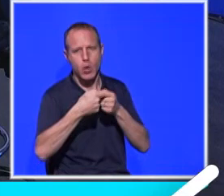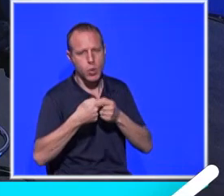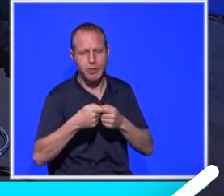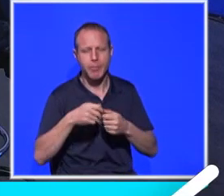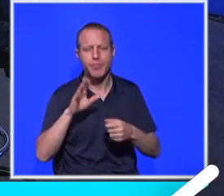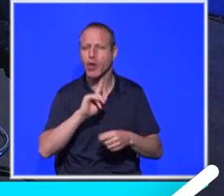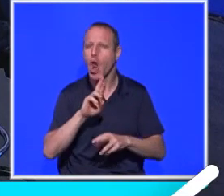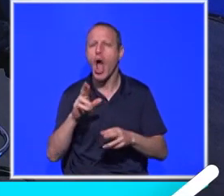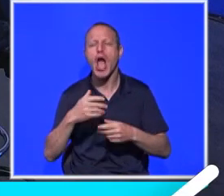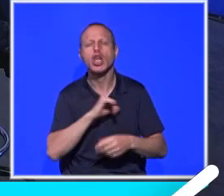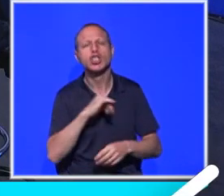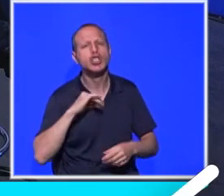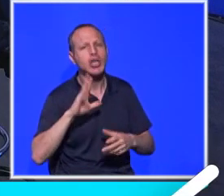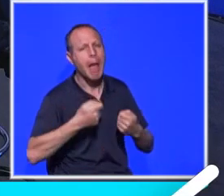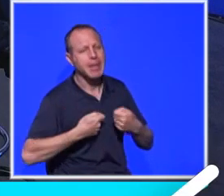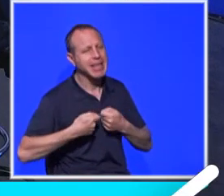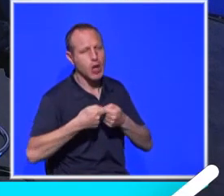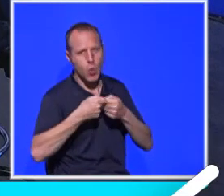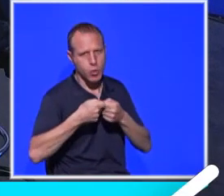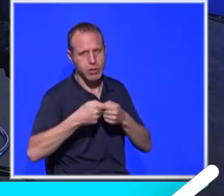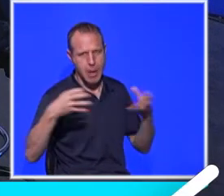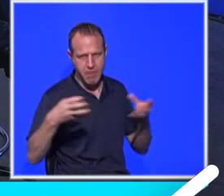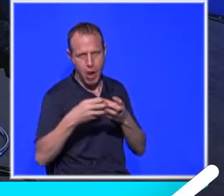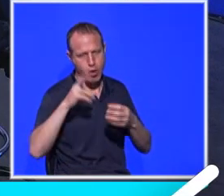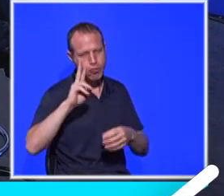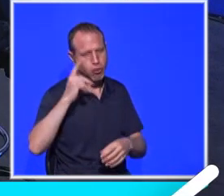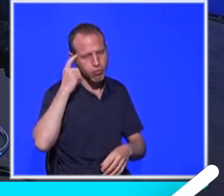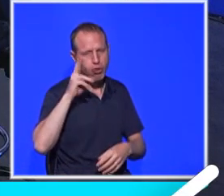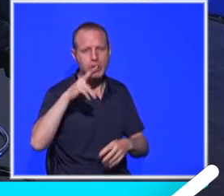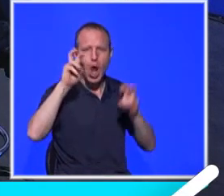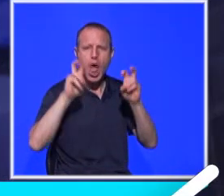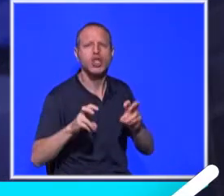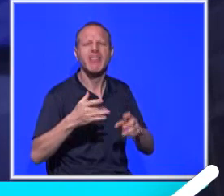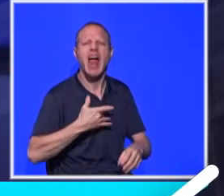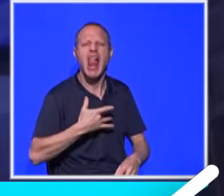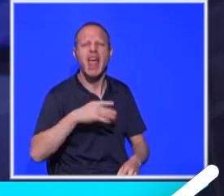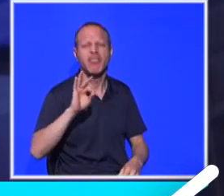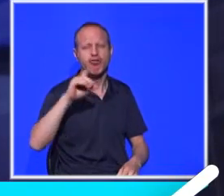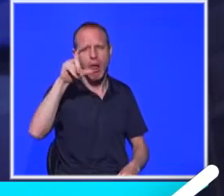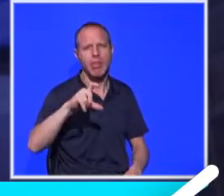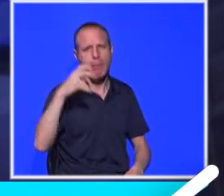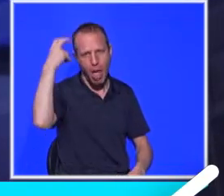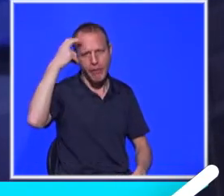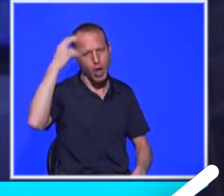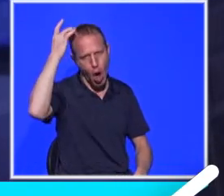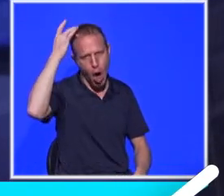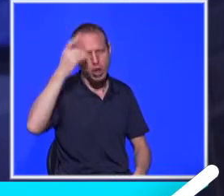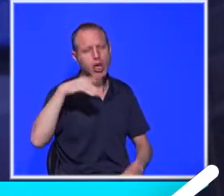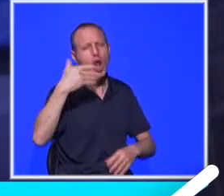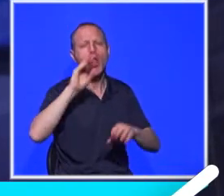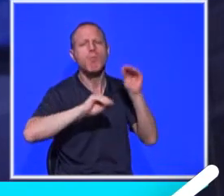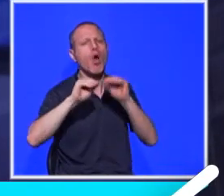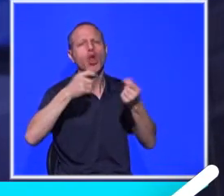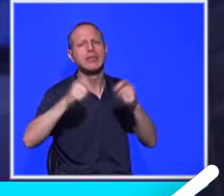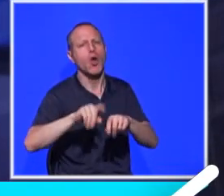מהאנשים אגו ארגוני, ש... אגו אישי, לא נכון? רק אגו אישי, צריכות לשבת על, על הלב של האזרח הערבי, על הראש של האזרח הערבי, לא, מועדון סגור,